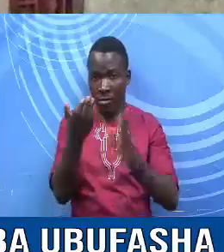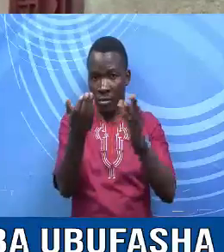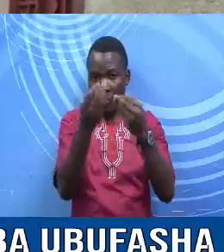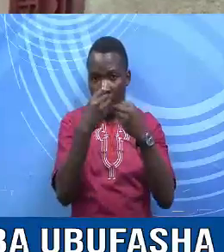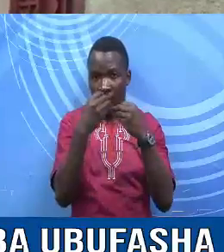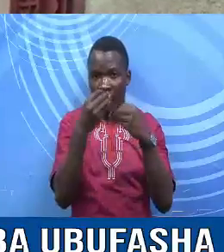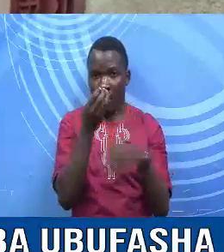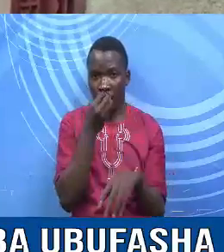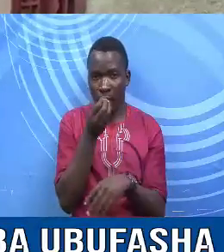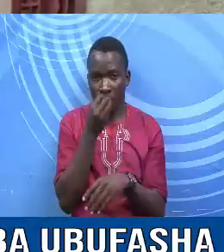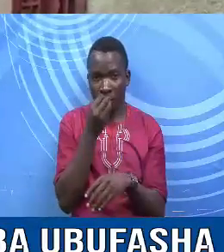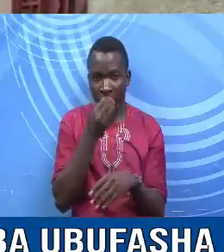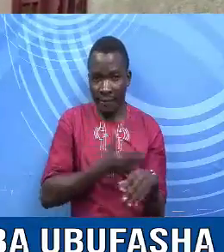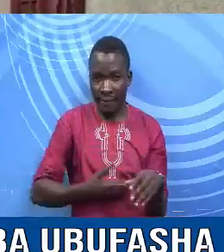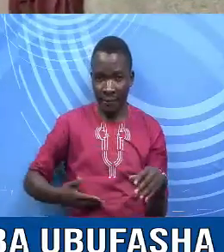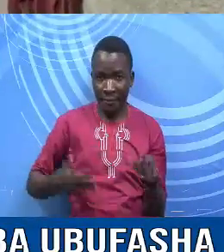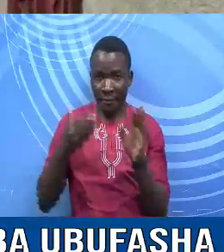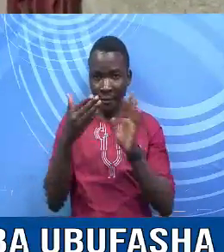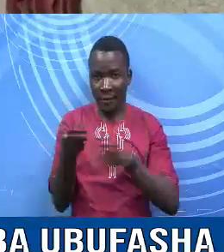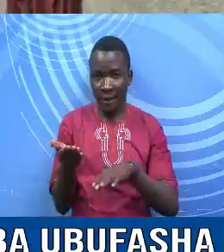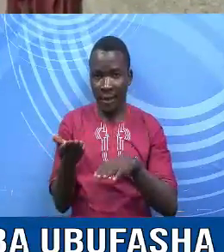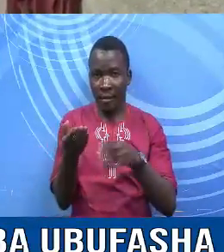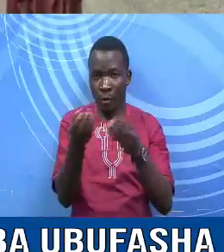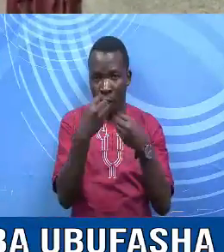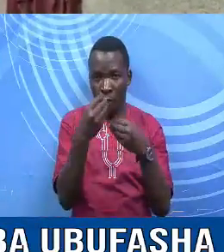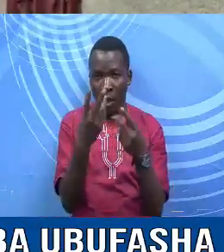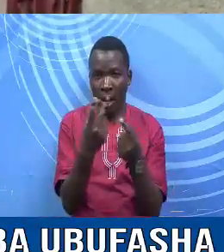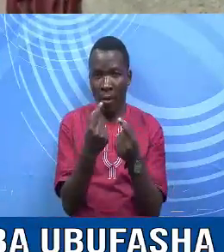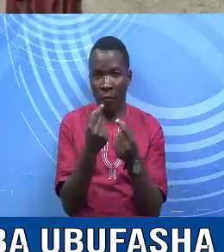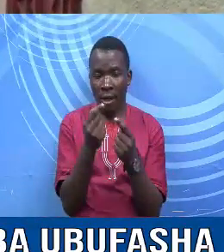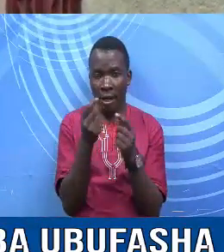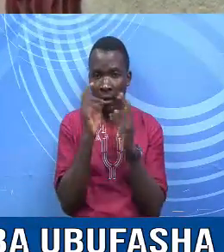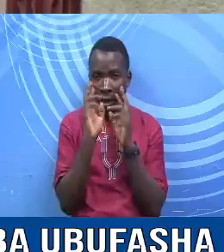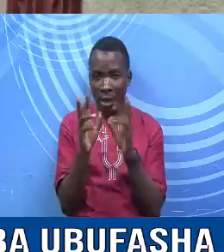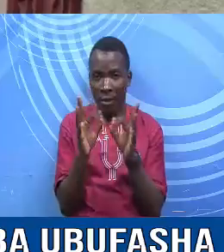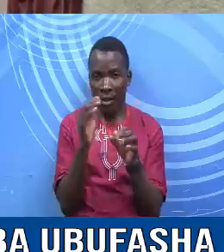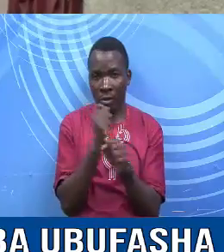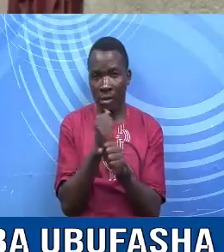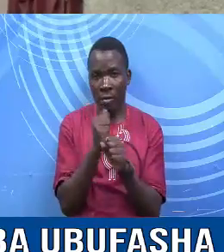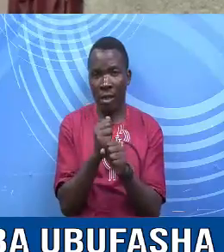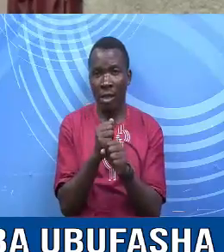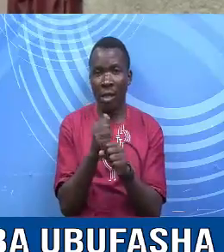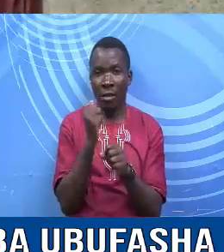inzara iratwishe mukaduhereza n'amafaranga akareba icyo nakora nacuruza